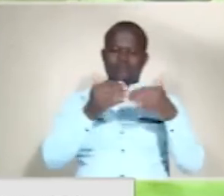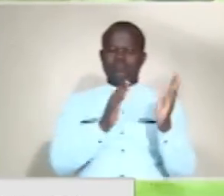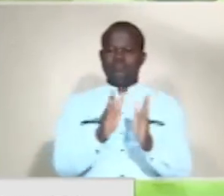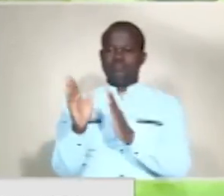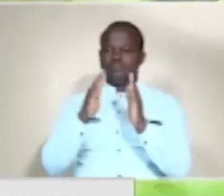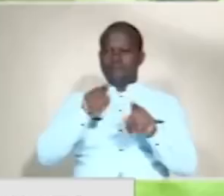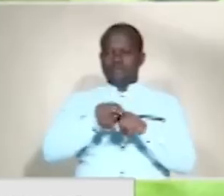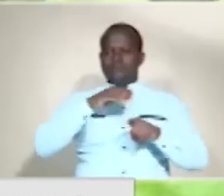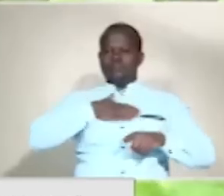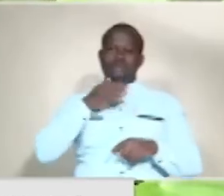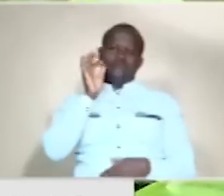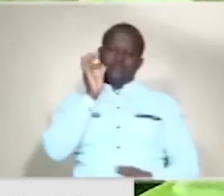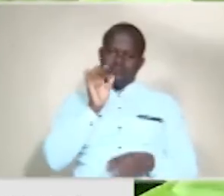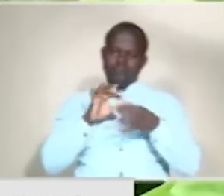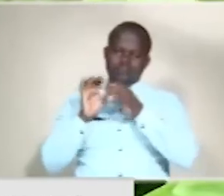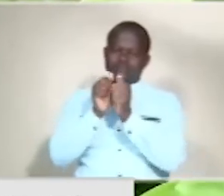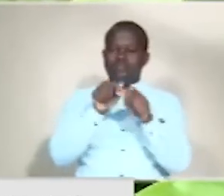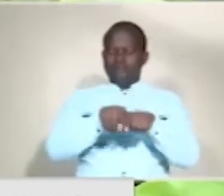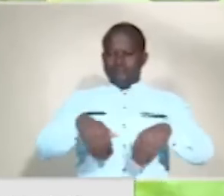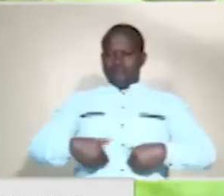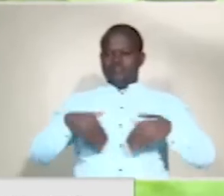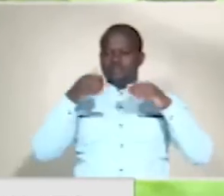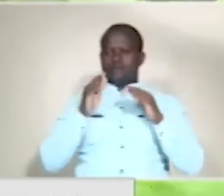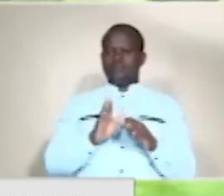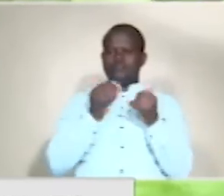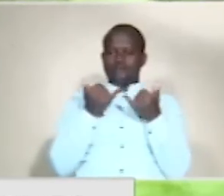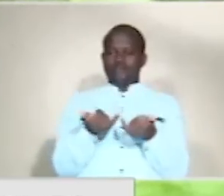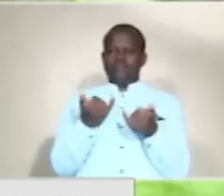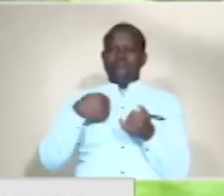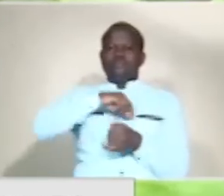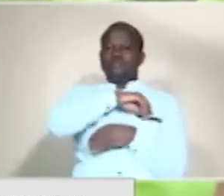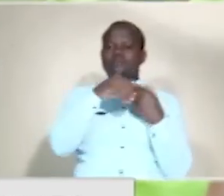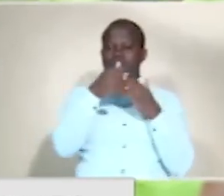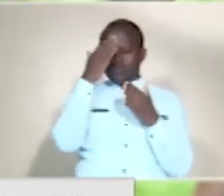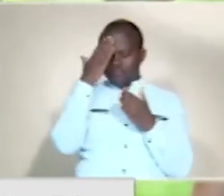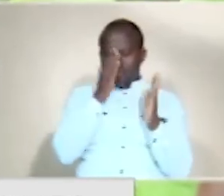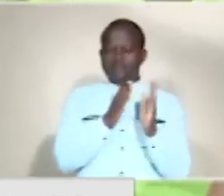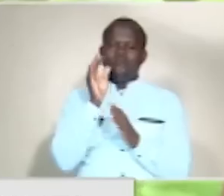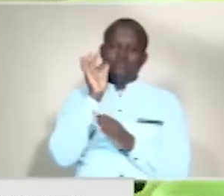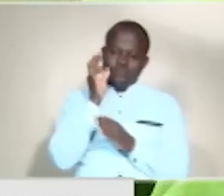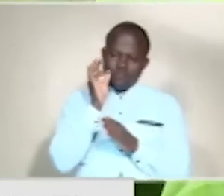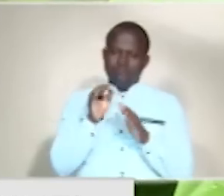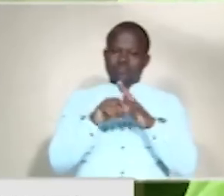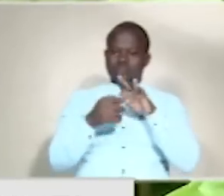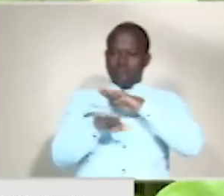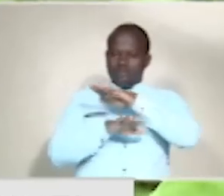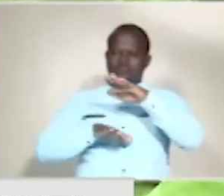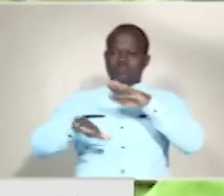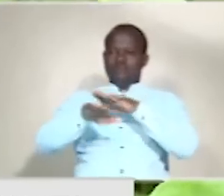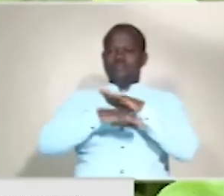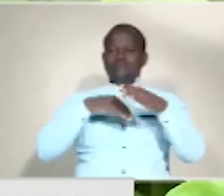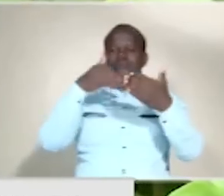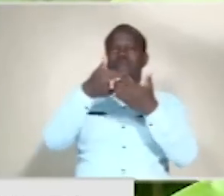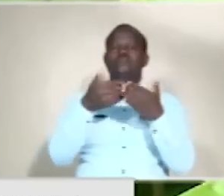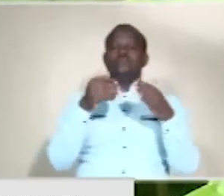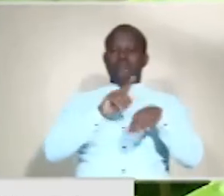natwe ubwacu imbuto dufatanyije nk'urubyiruko. Ubu ngubu tukaba tuzi kuba twategura urubuto ruhereye hasi rukaba